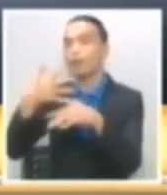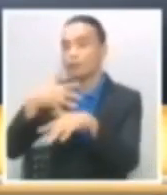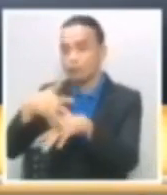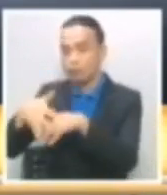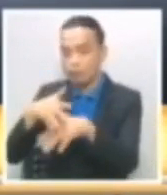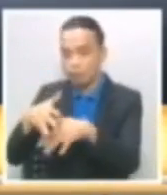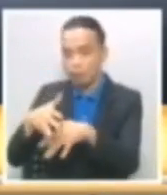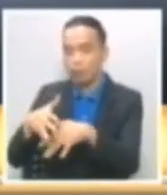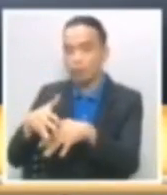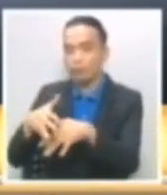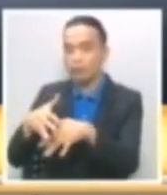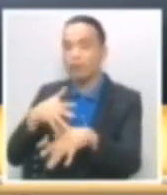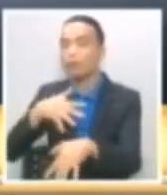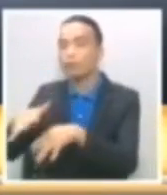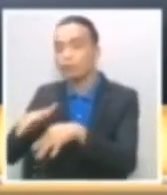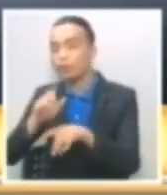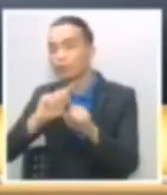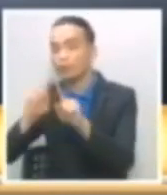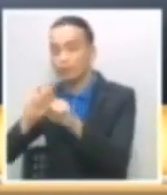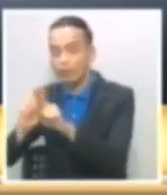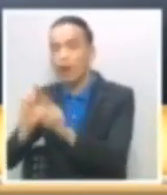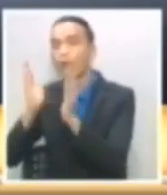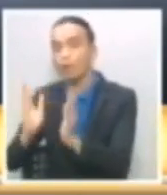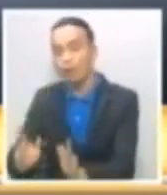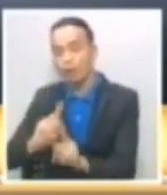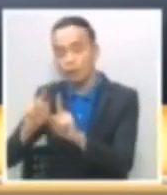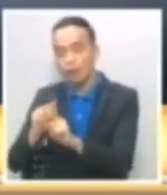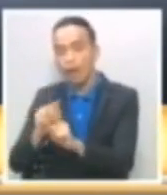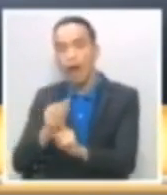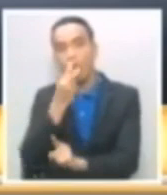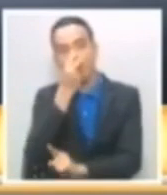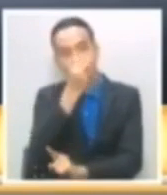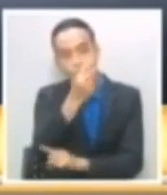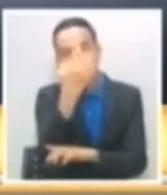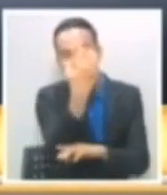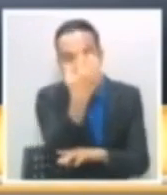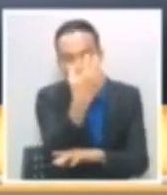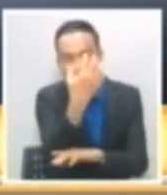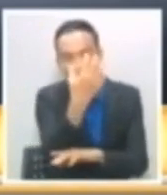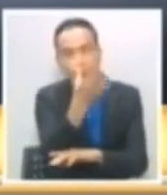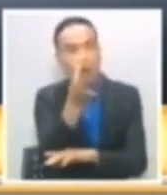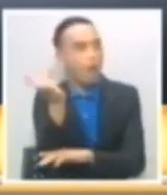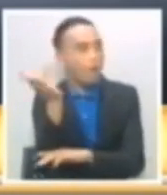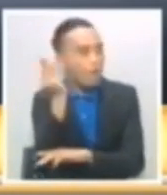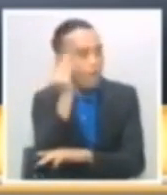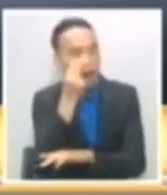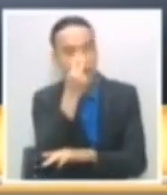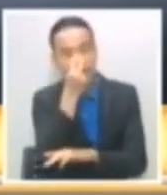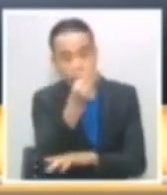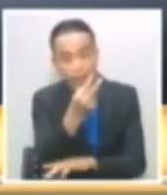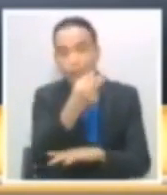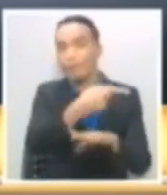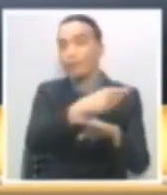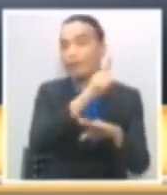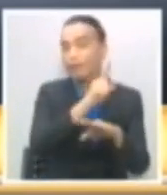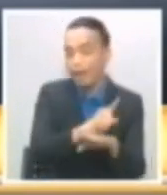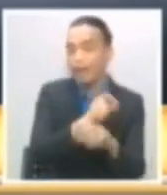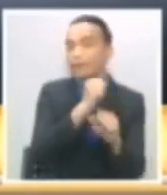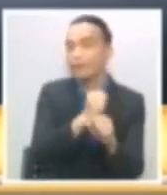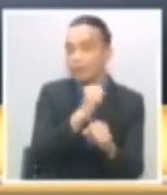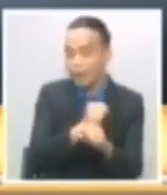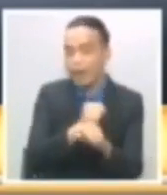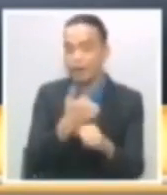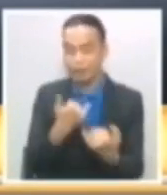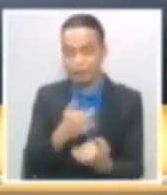ตามการปฏิบัติหน้าที่ของท่านประธานแล้วก็ได้ติดตามการประชุมในพวกเราในฐานะสมาชิกสภาผู้แทนราษ